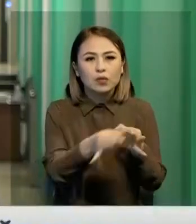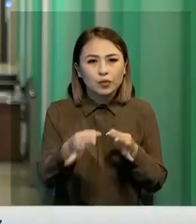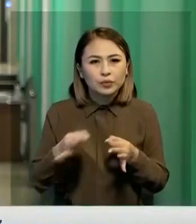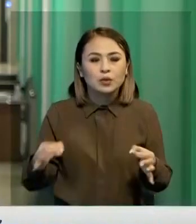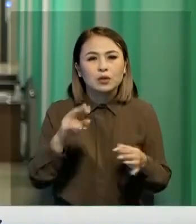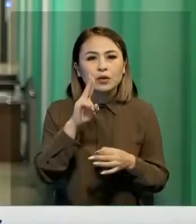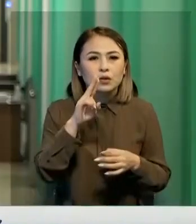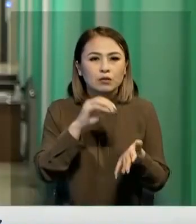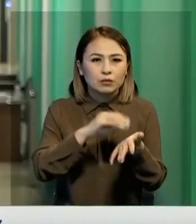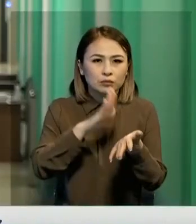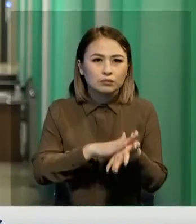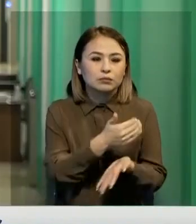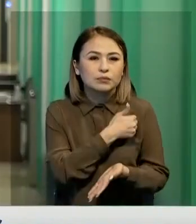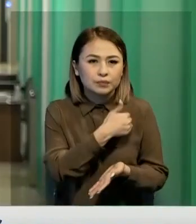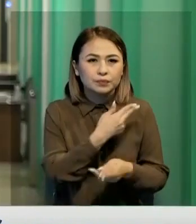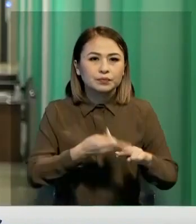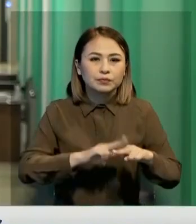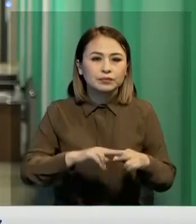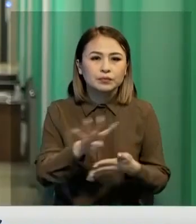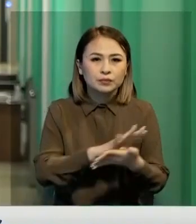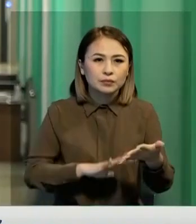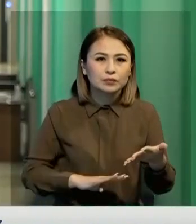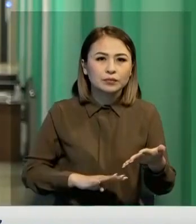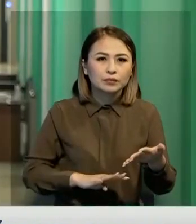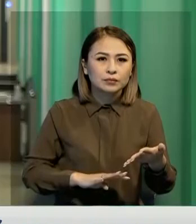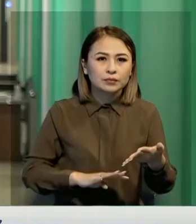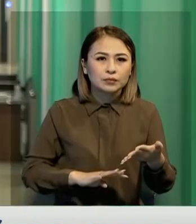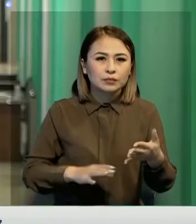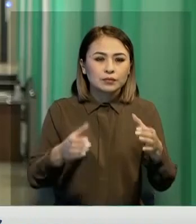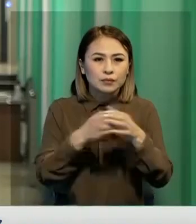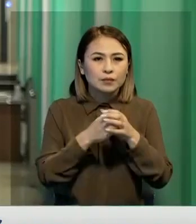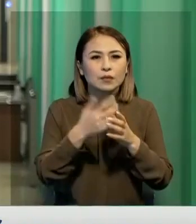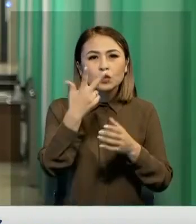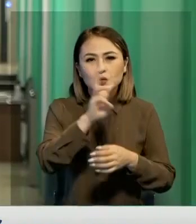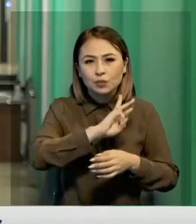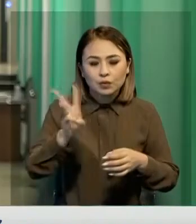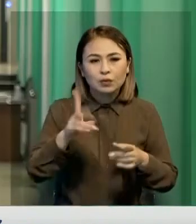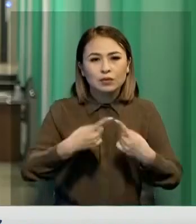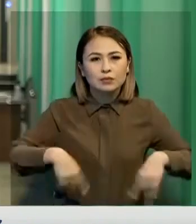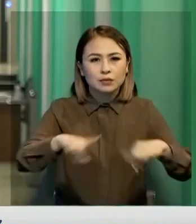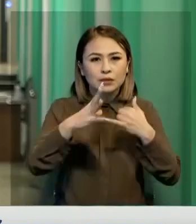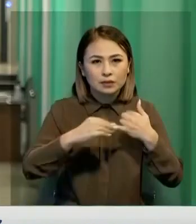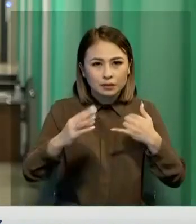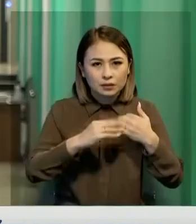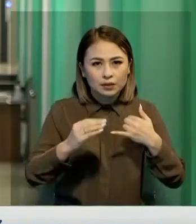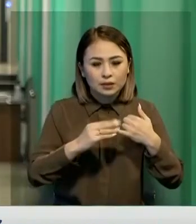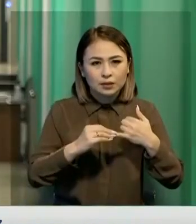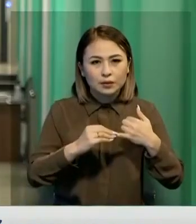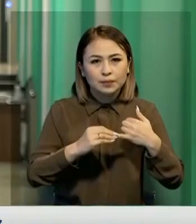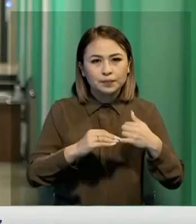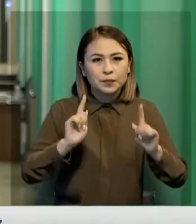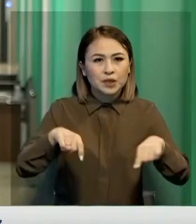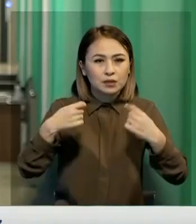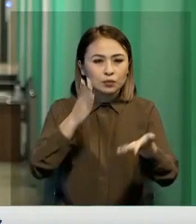бір коэффициент қолдансын дегендей. Қада жазып жатырмыз. Ауыл шаруашылығына табысталған жерлер 3 миллион гектардай. Қарақия ауданы негізінен көлемді жер